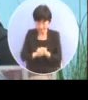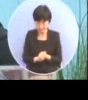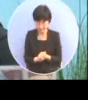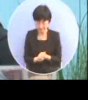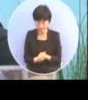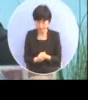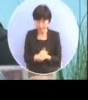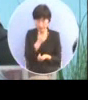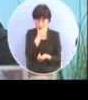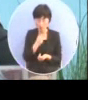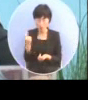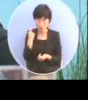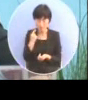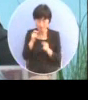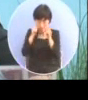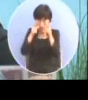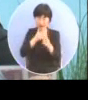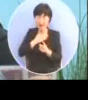Chúa Trời.